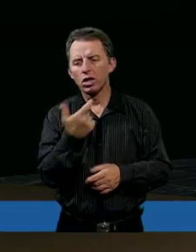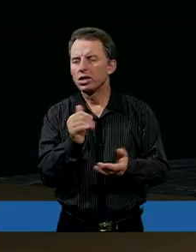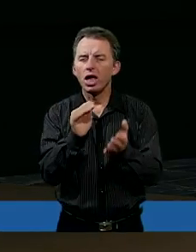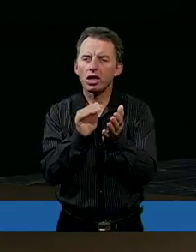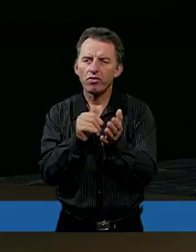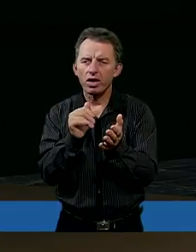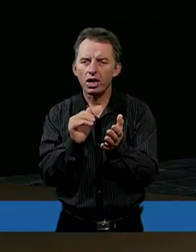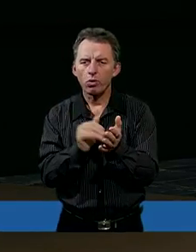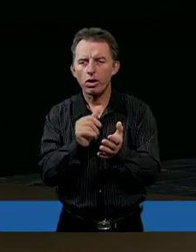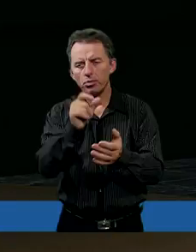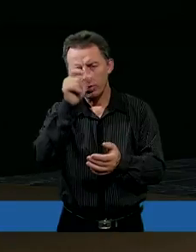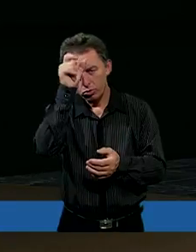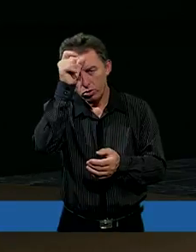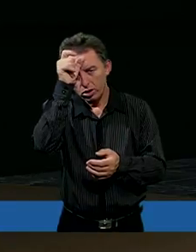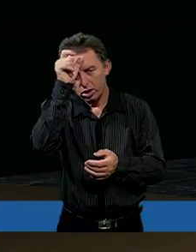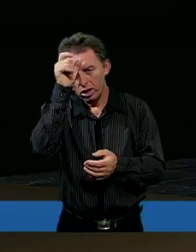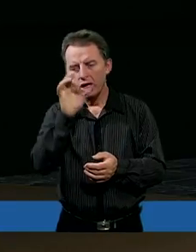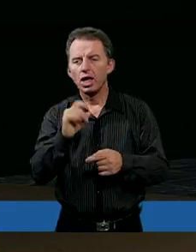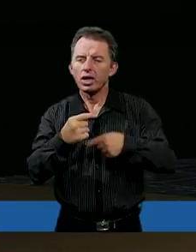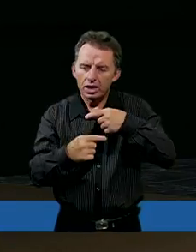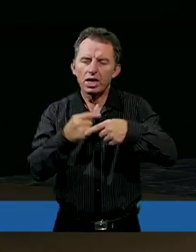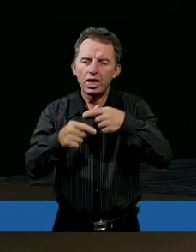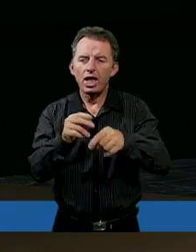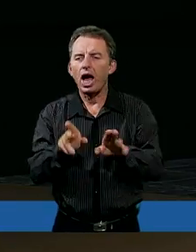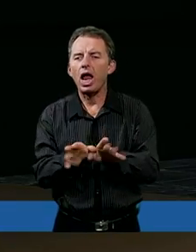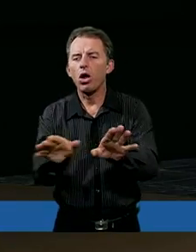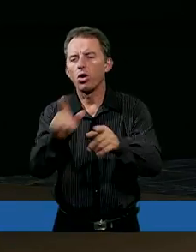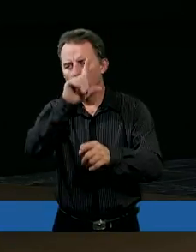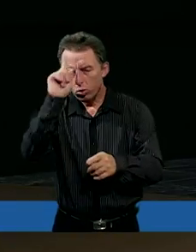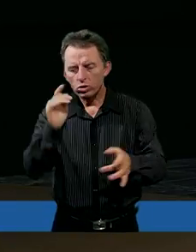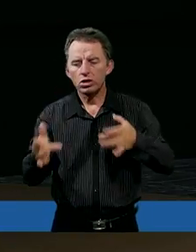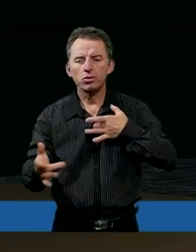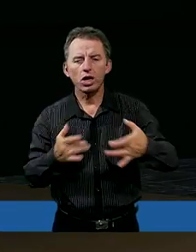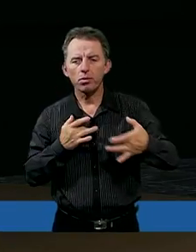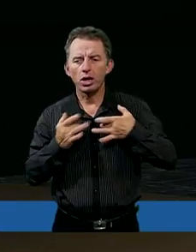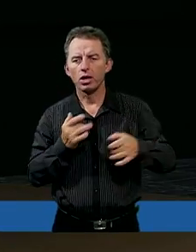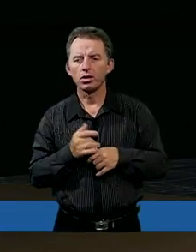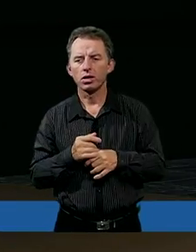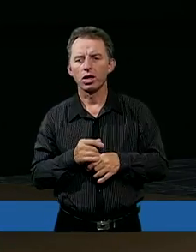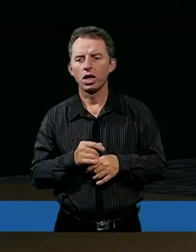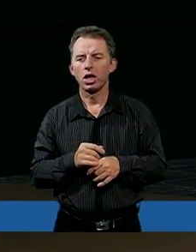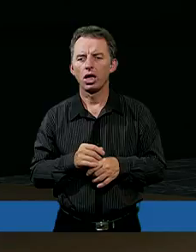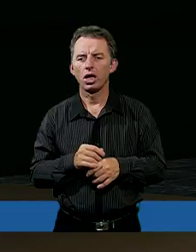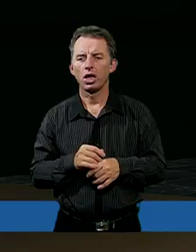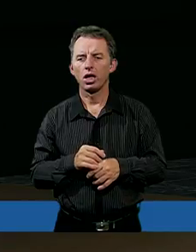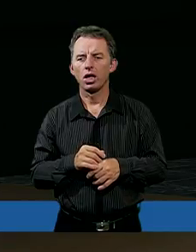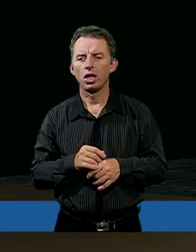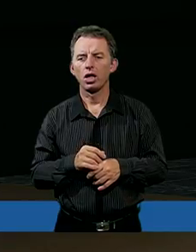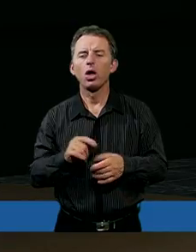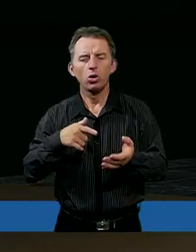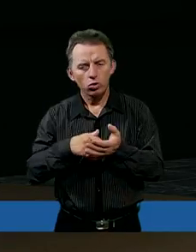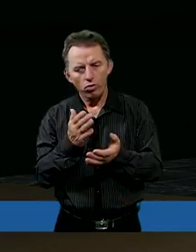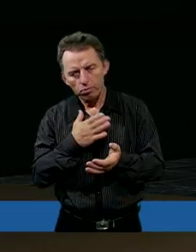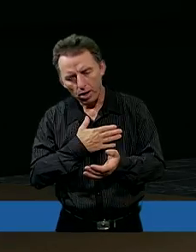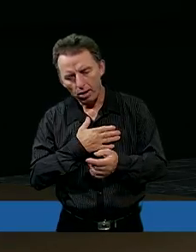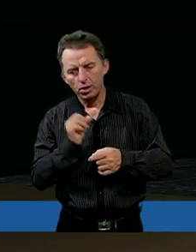niezwykłym człowieku i dialogi później o ludzkim cierpieniu. Więc znowu mamy